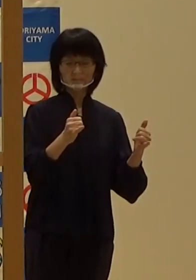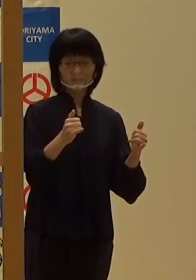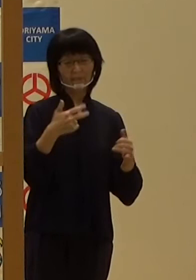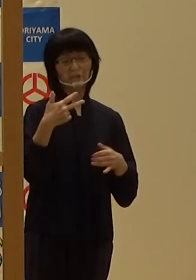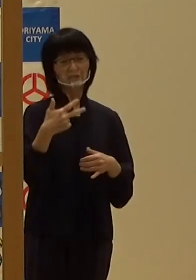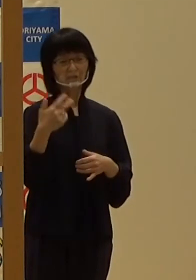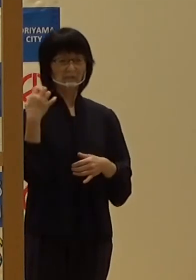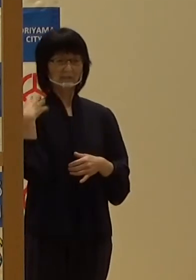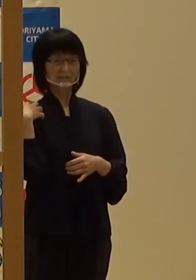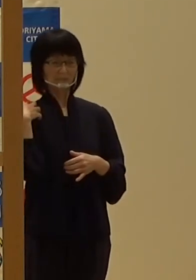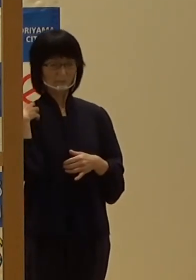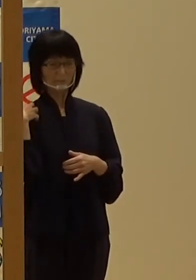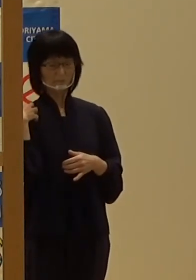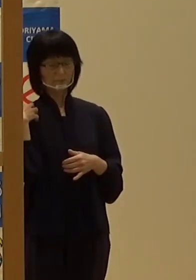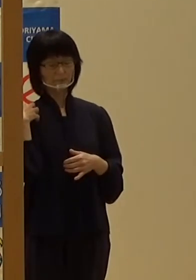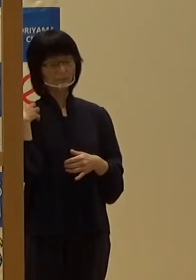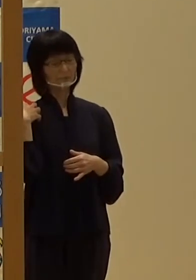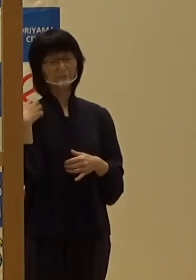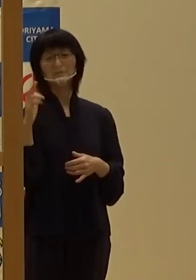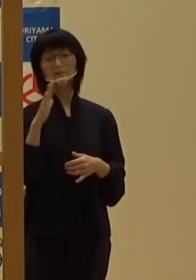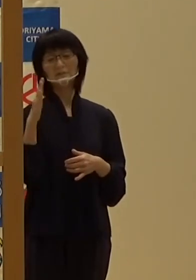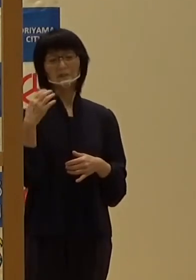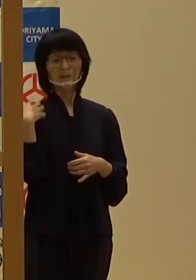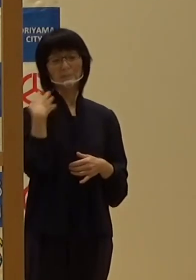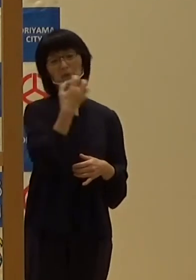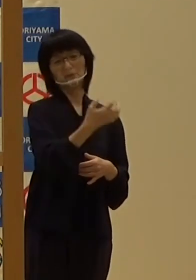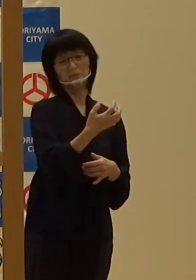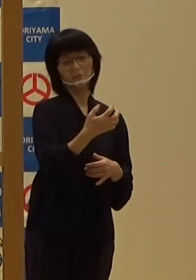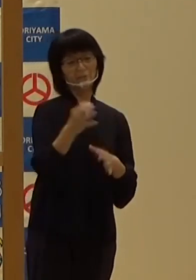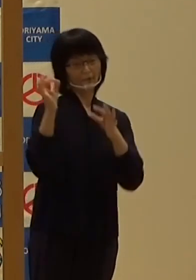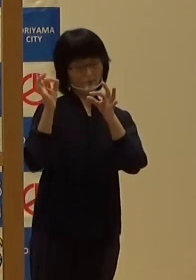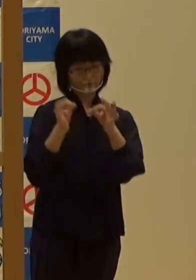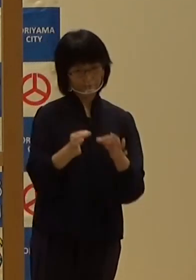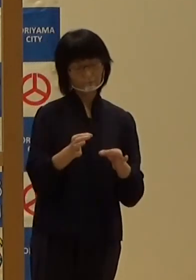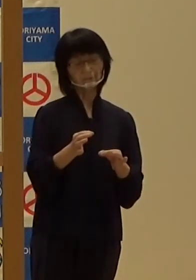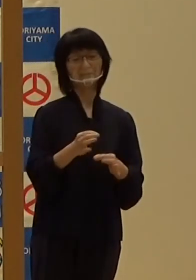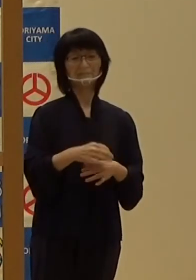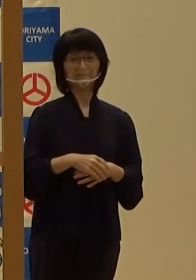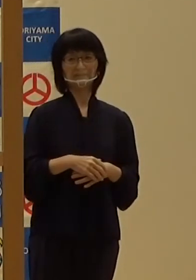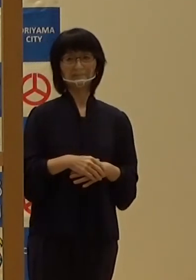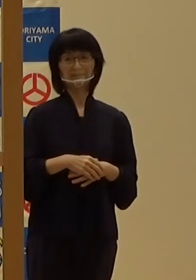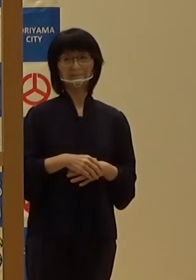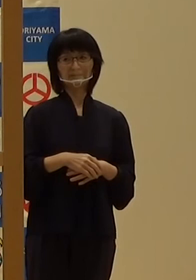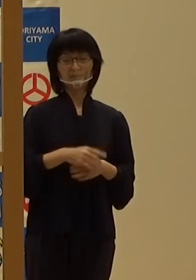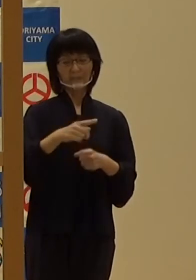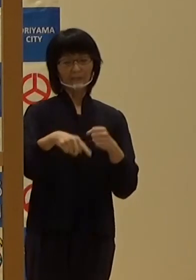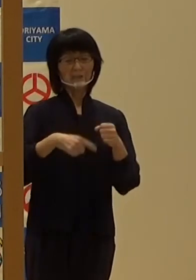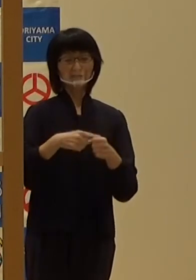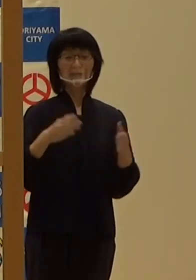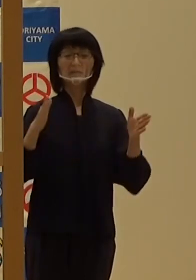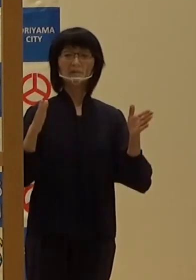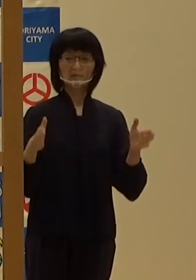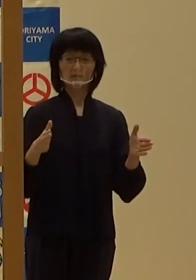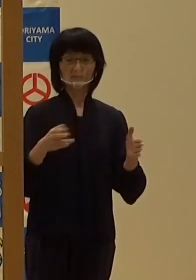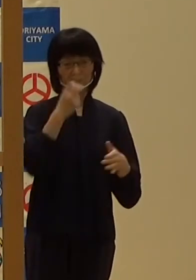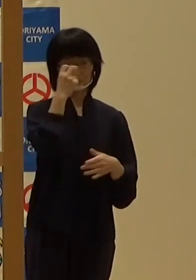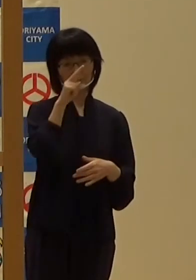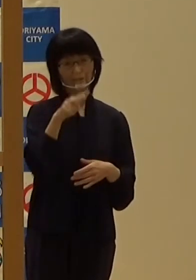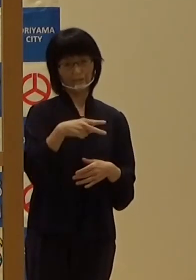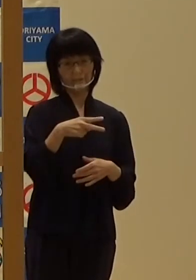られるというふうな判断でございます。 ざっくりとしたその資産ってないんですか。年間このぐらい今までの直営管理料がいくら